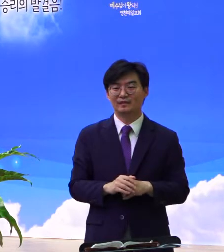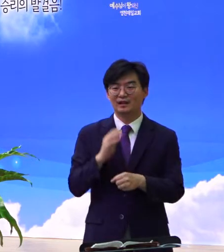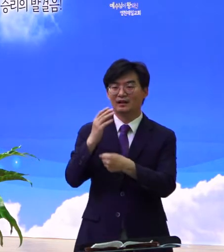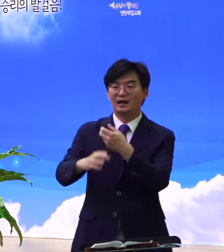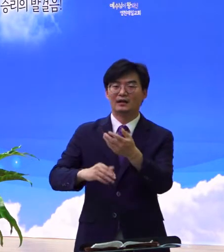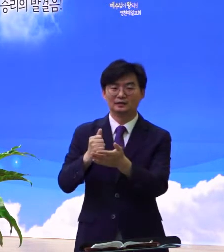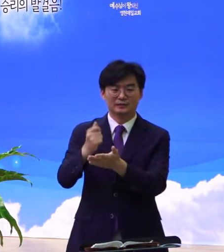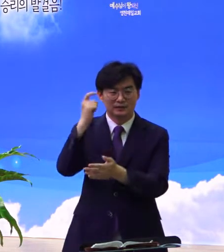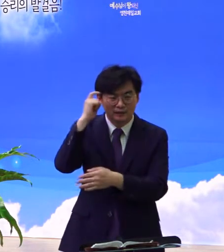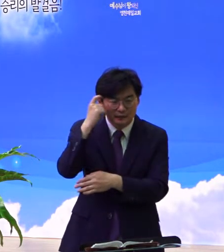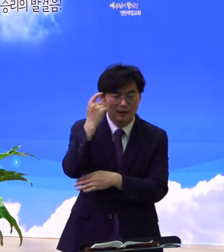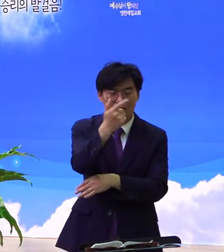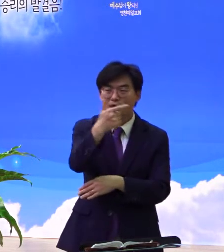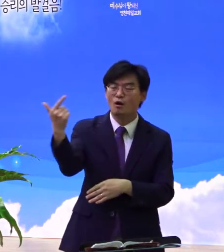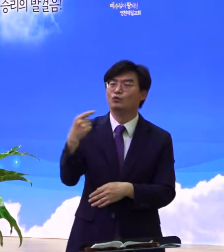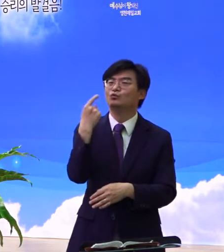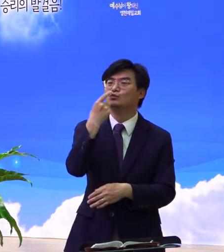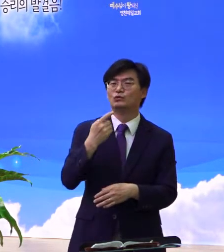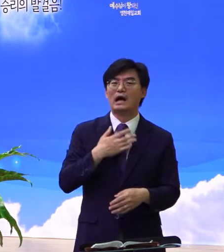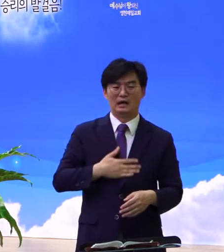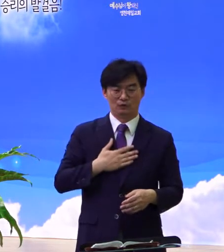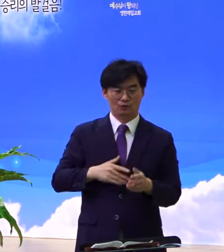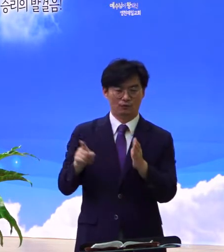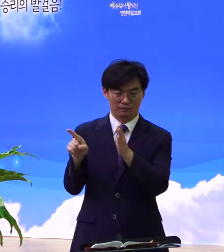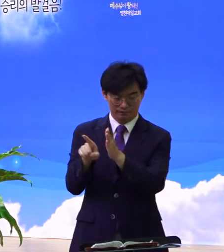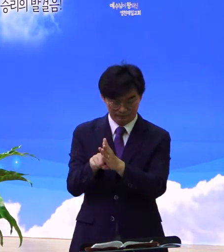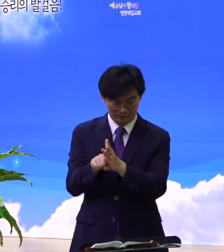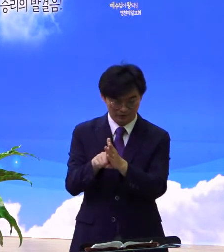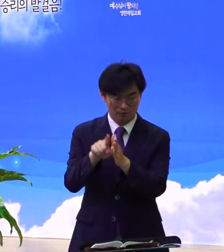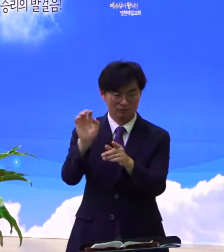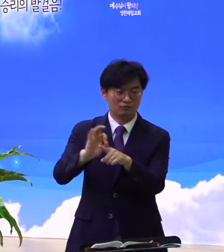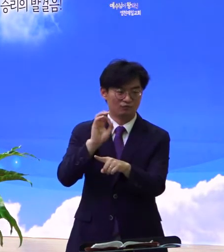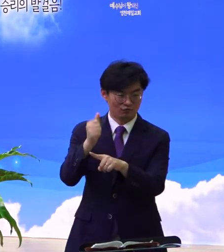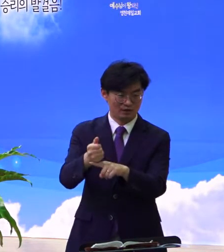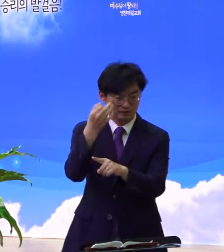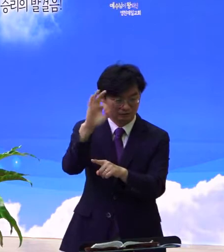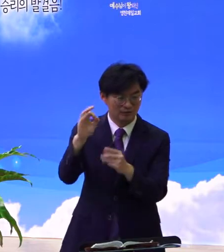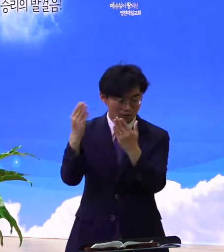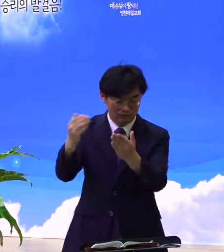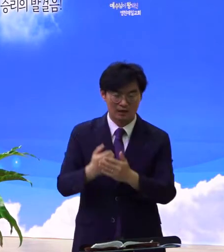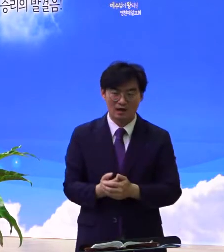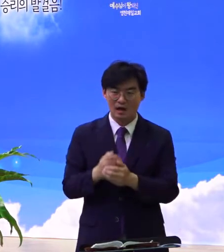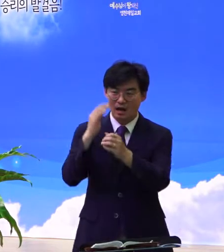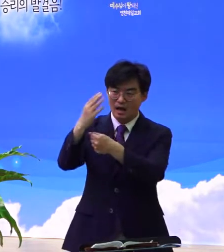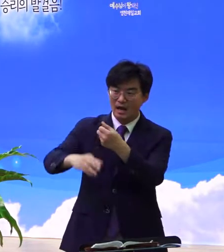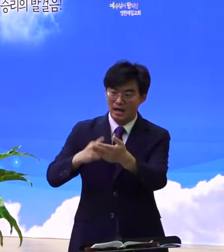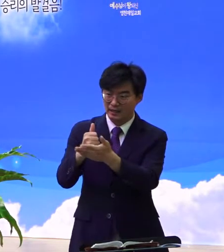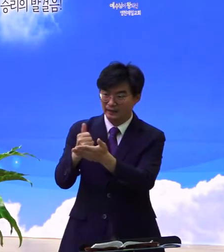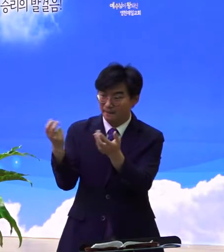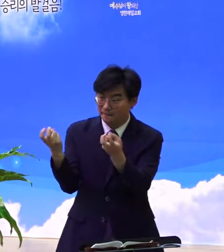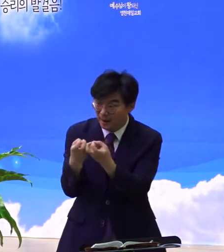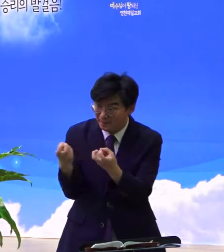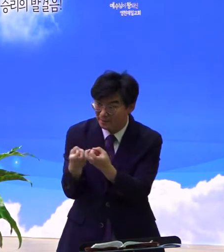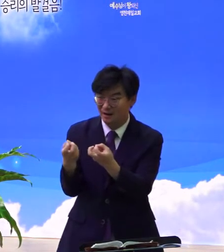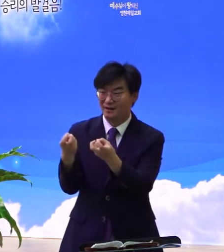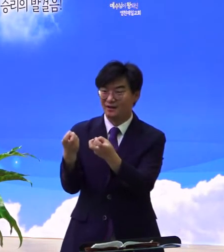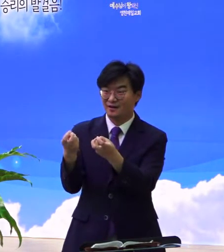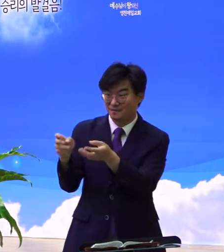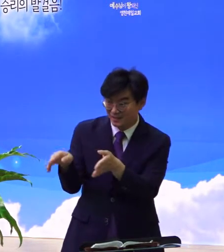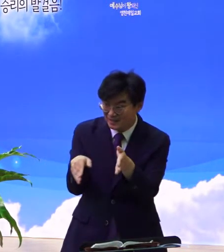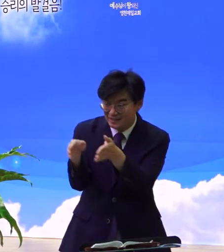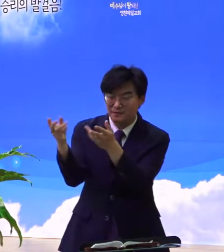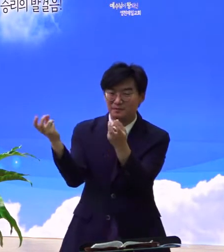하나님의 생각과 사람의 생각, 하나님의 길과 사람의 길, 그